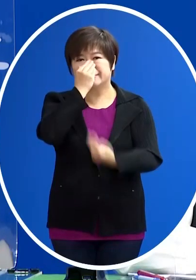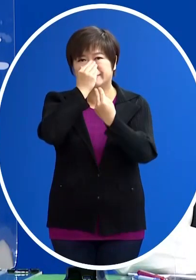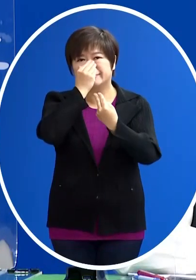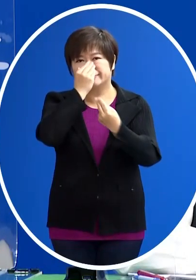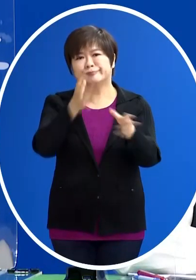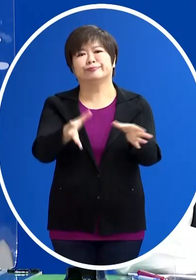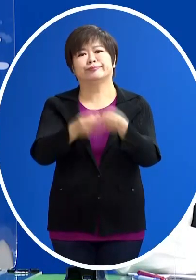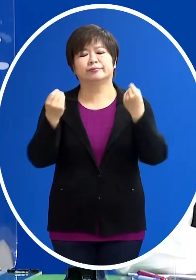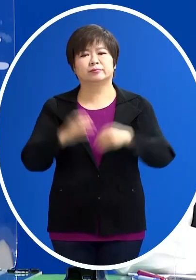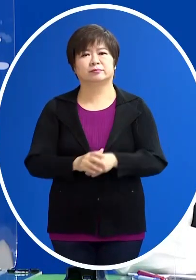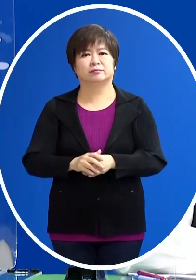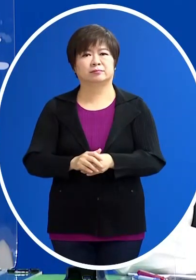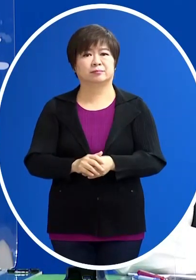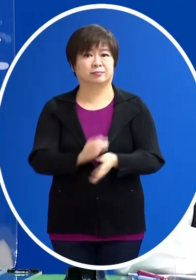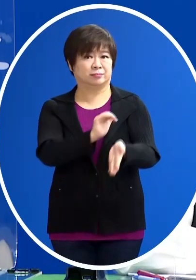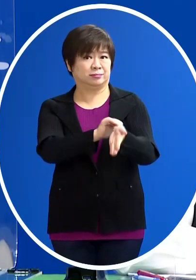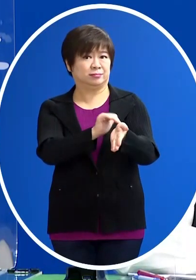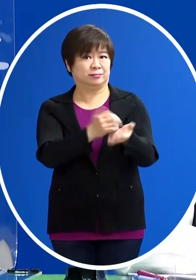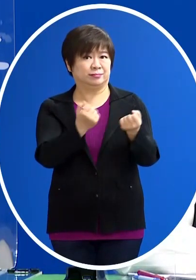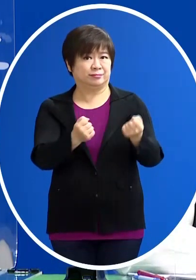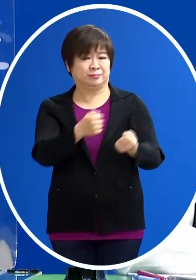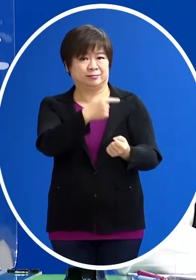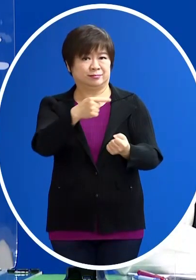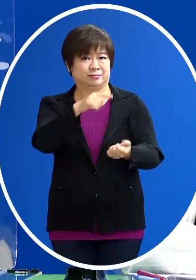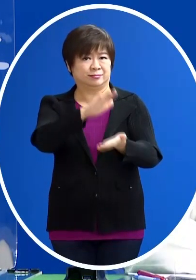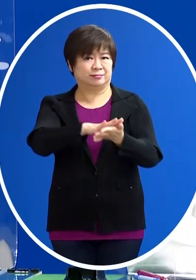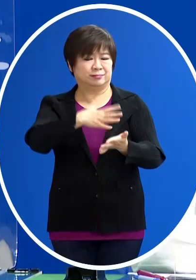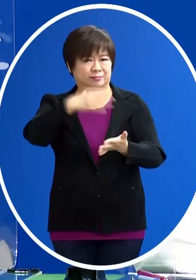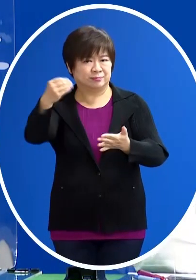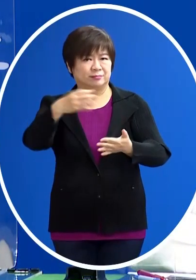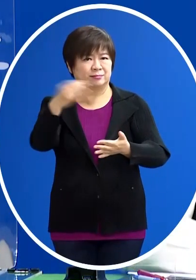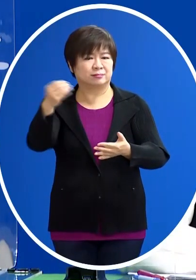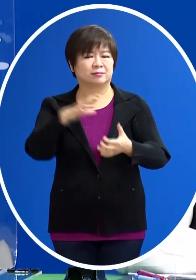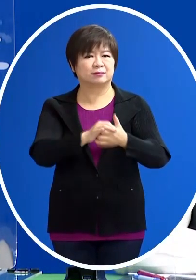疗。那都一直住在负压隔离病房，没有进到 ICU 去哈。